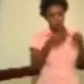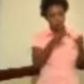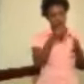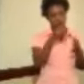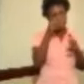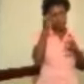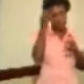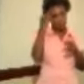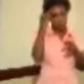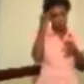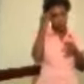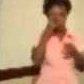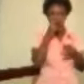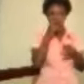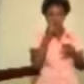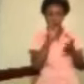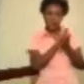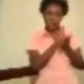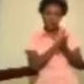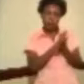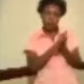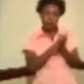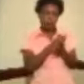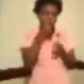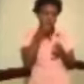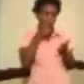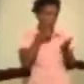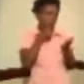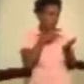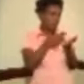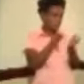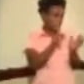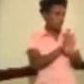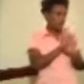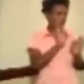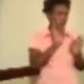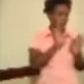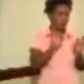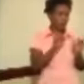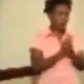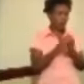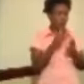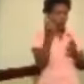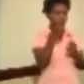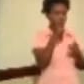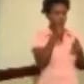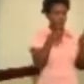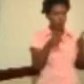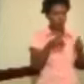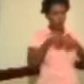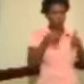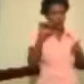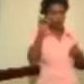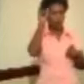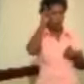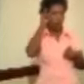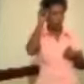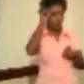entendons M. Martelly parler de l'école gratis, Mme Maliga parler de scolarisation. Donc, éducation est importante. Et pas bien modernisation, c'est lui-même.